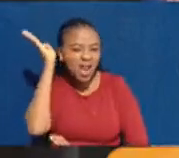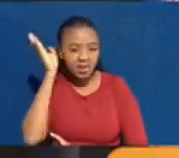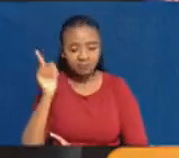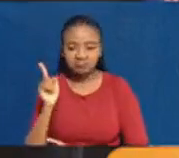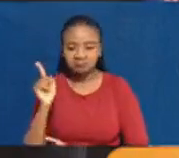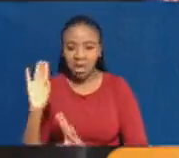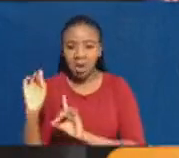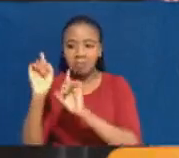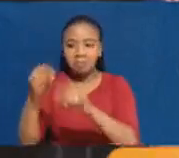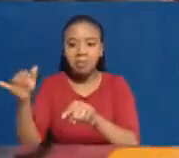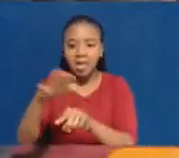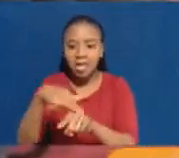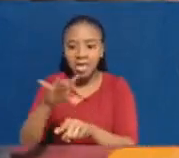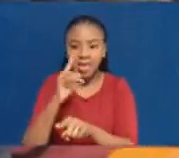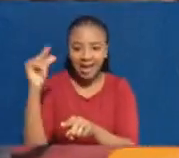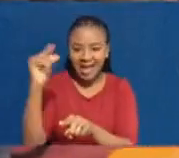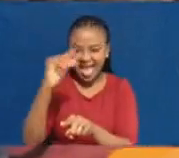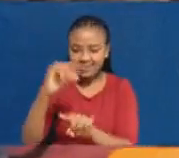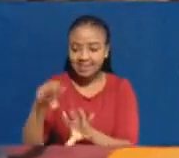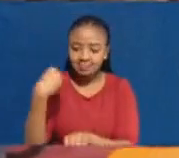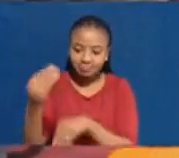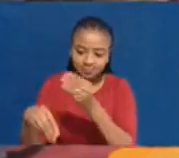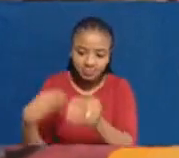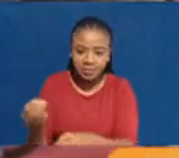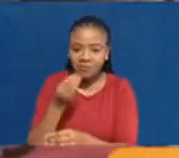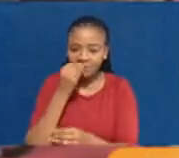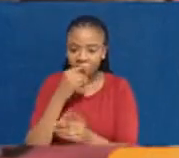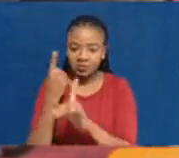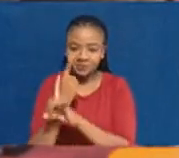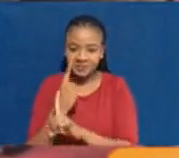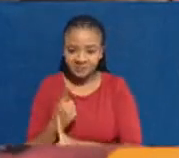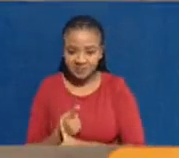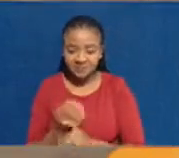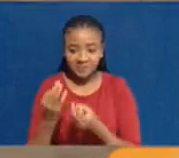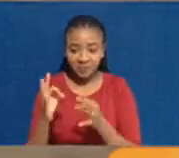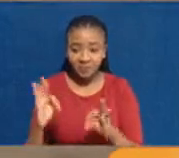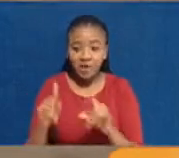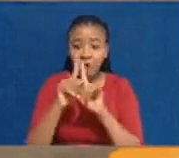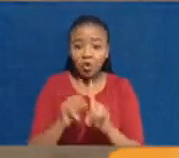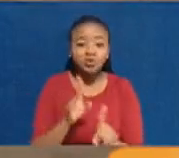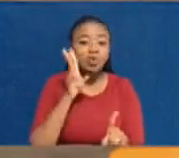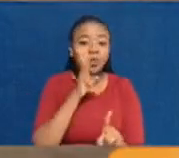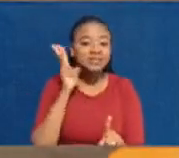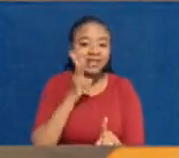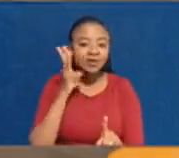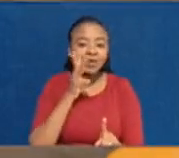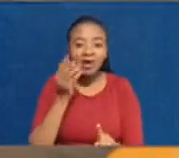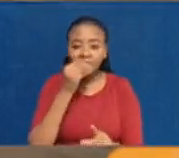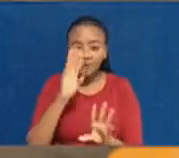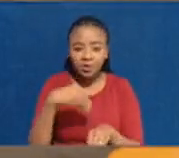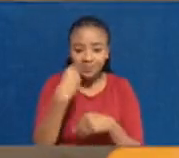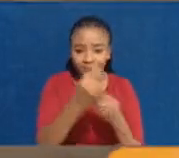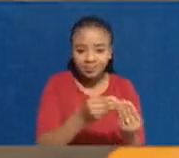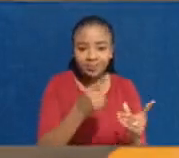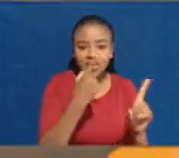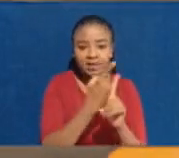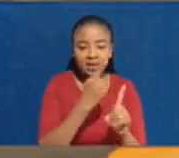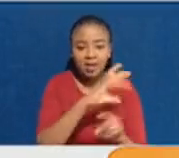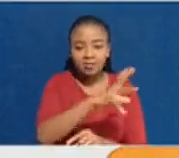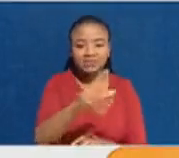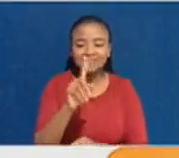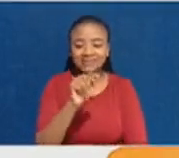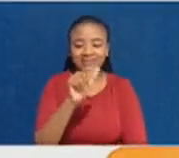kugawa chakula cha msaada, huku spika wa bunge la kitaifa Moses Wetangula akipeleka chakula cha msaada katika kaunti ya Tana